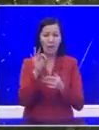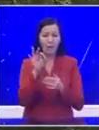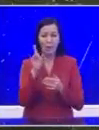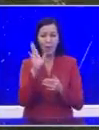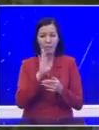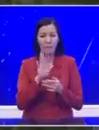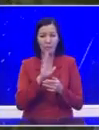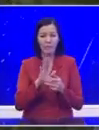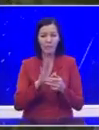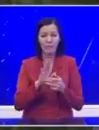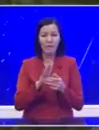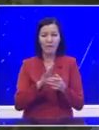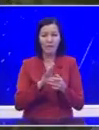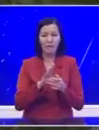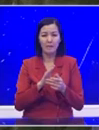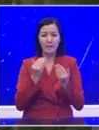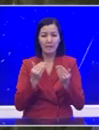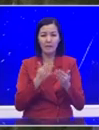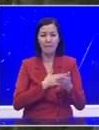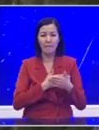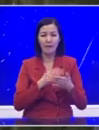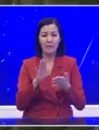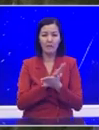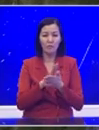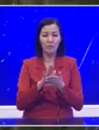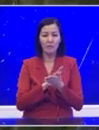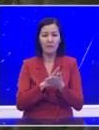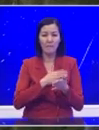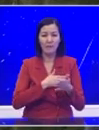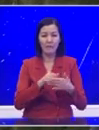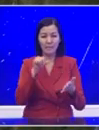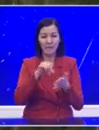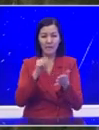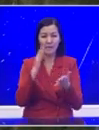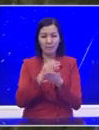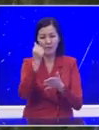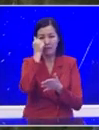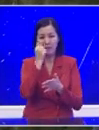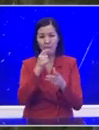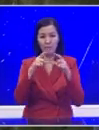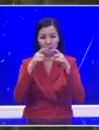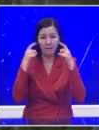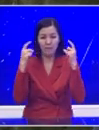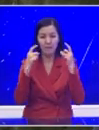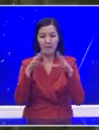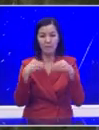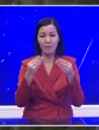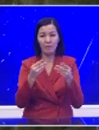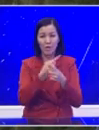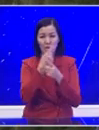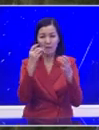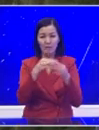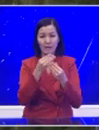белсенді араласып жатыр. Сондықтан рахмет. Тек қана дезобработка емес, жаңағы бетперде тарату, ақпарат